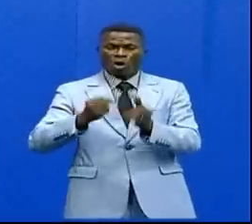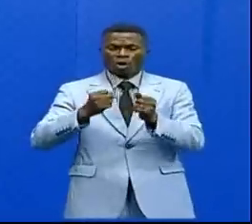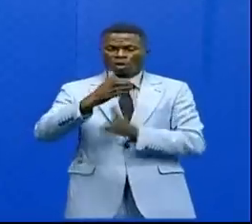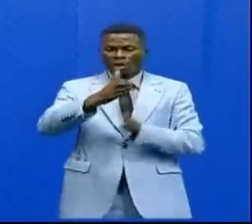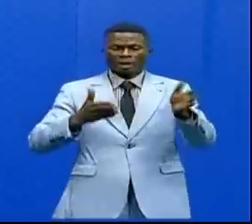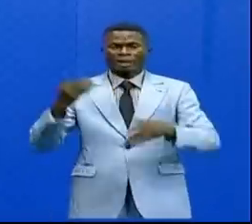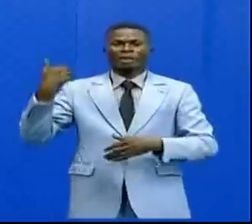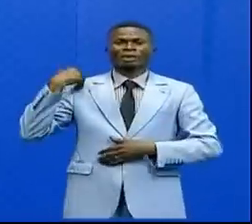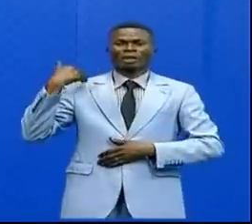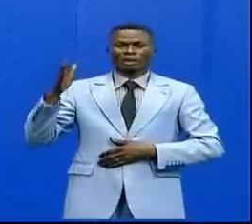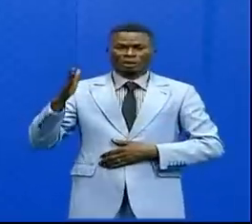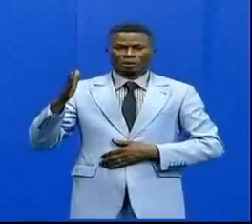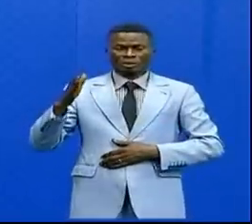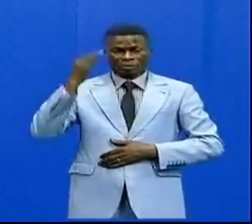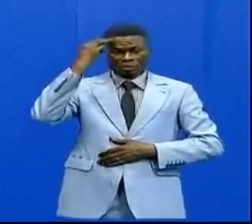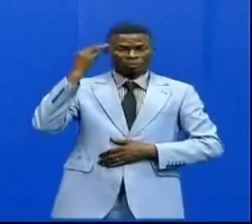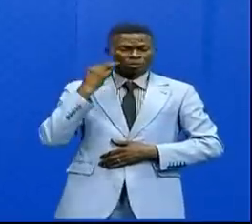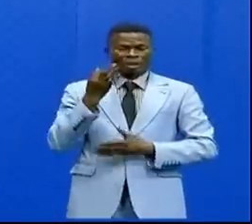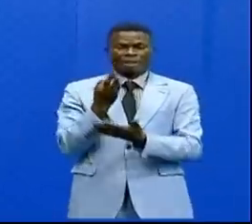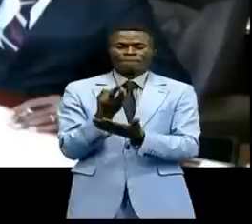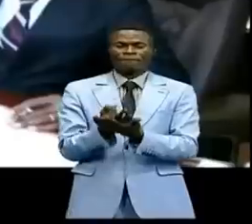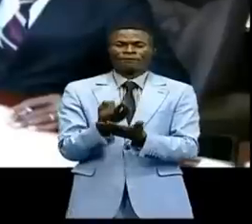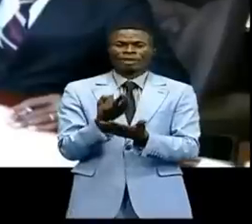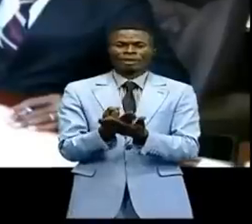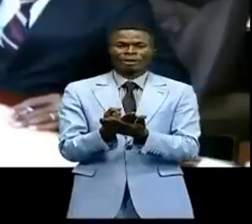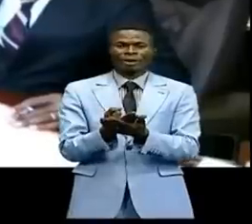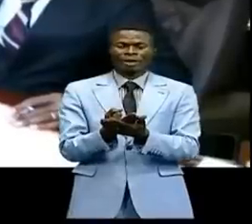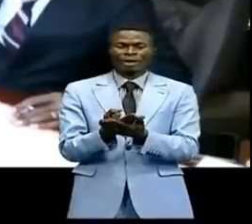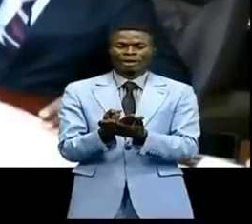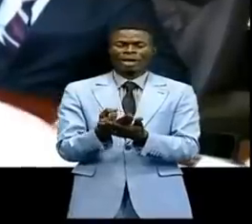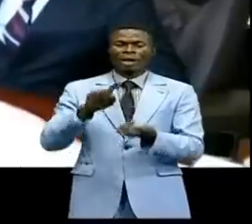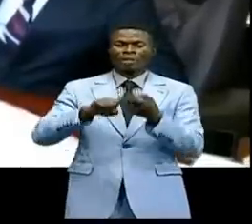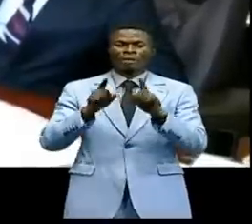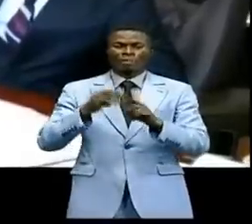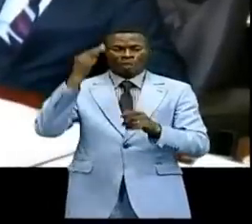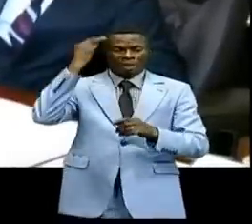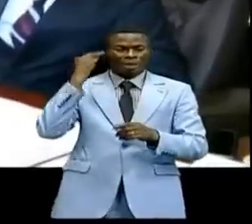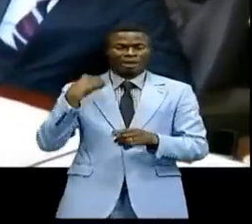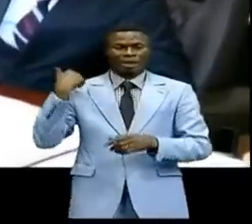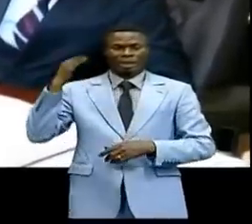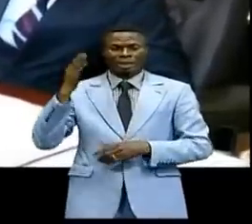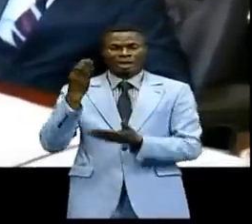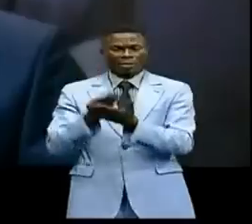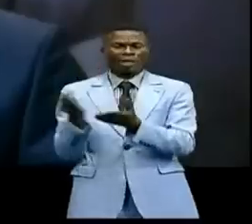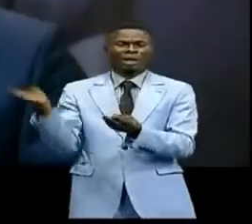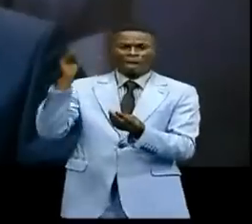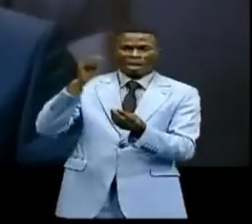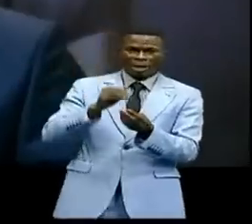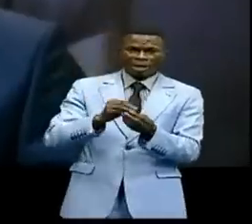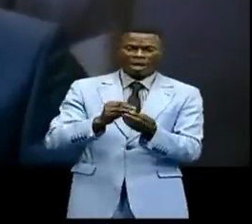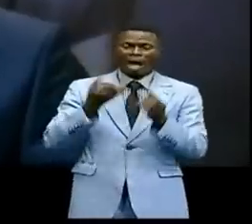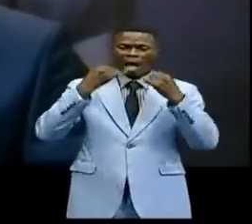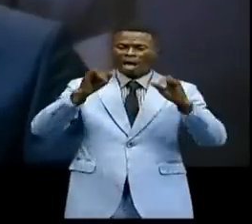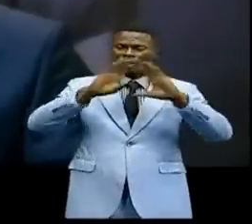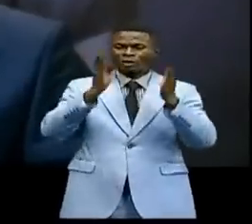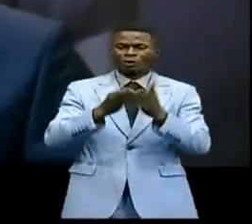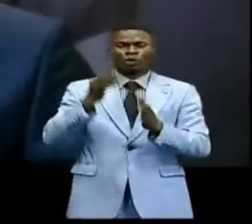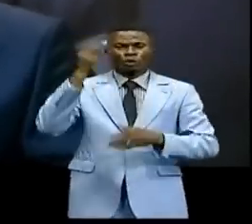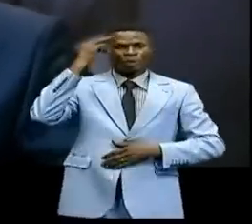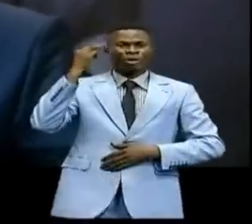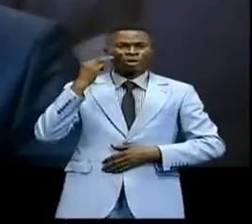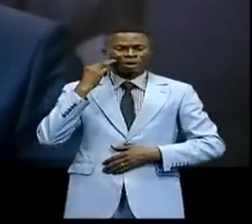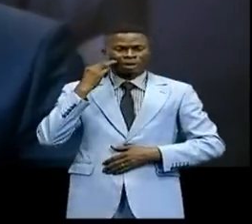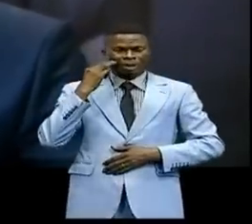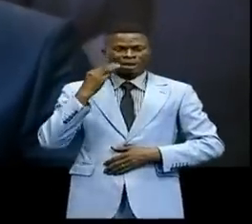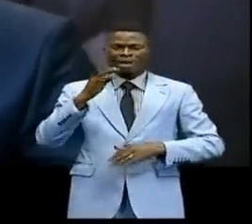recettes de l'État. Le ministre des Finances, complété par le ministre d'État, ministre du Budget, a informé le Conseil de